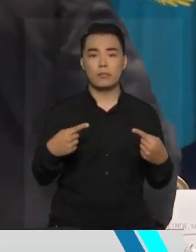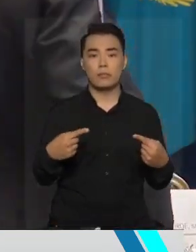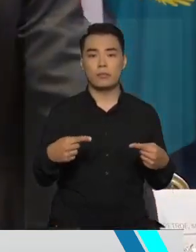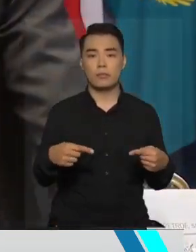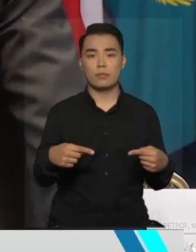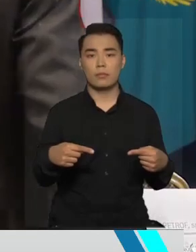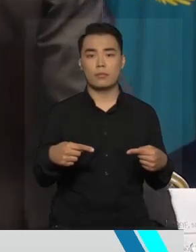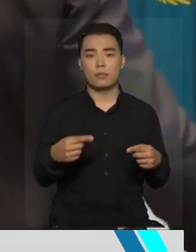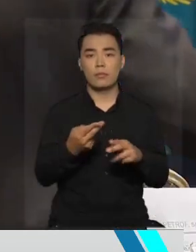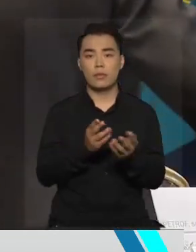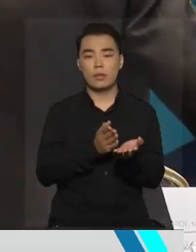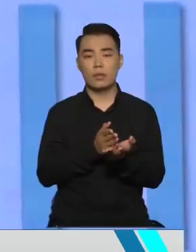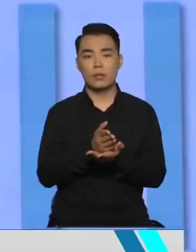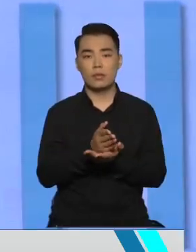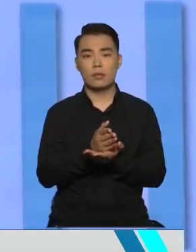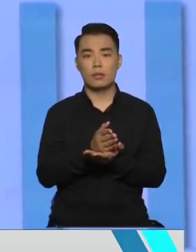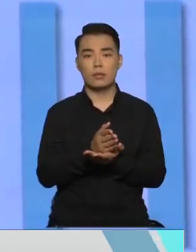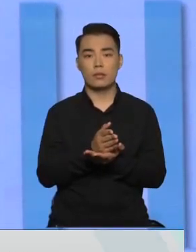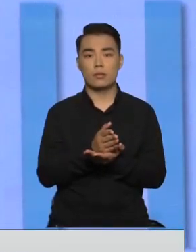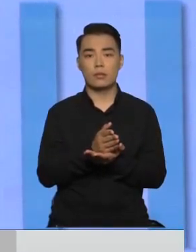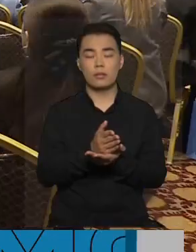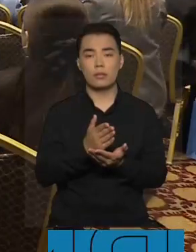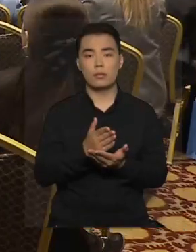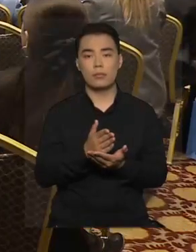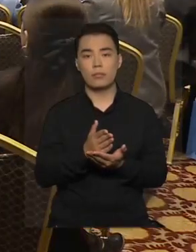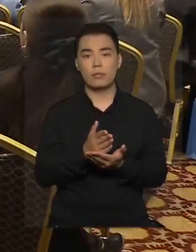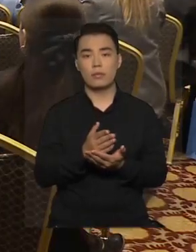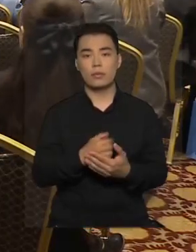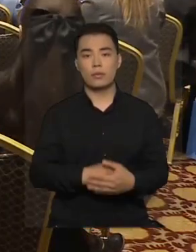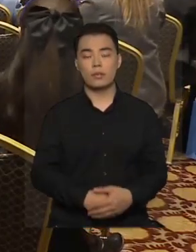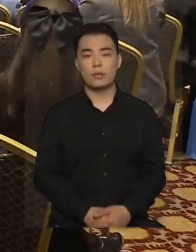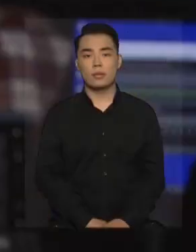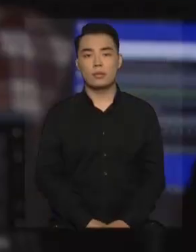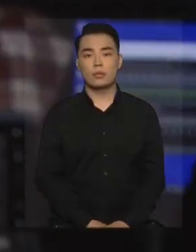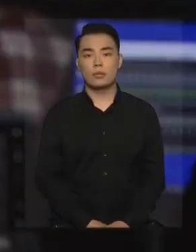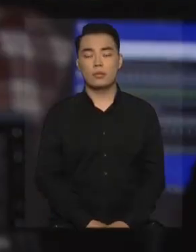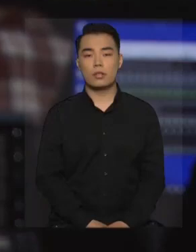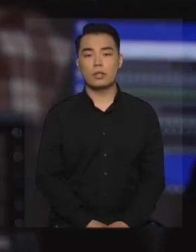по модернизации энергетической сферы. Марк Брюшко, Жибек Жылы.